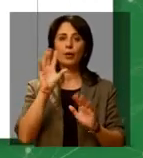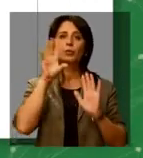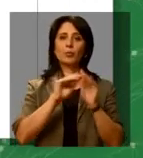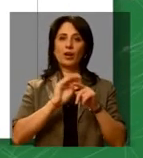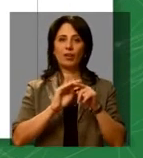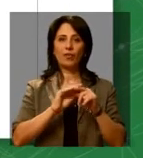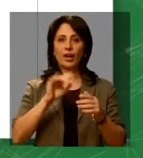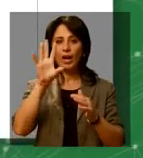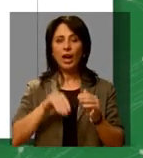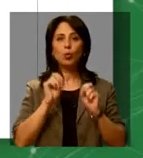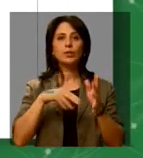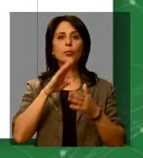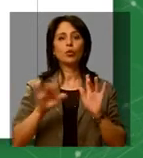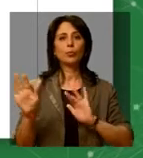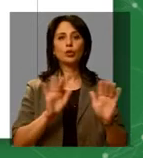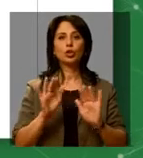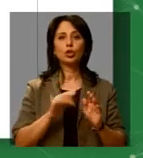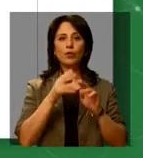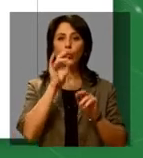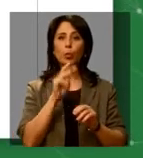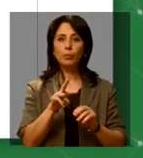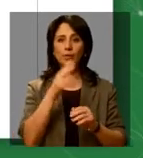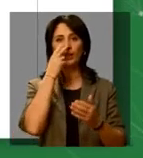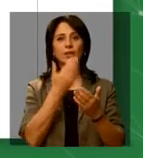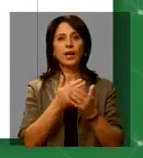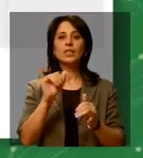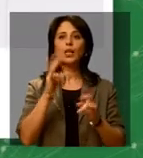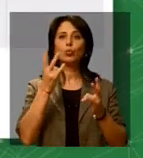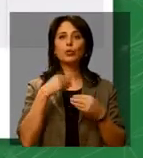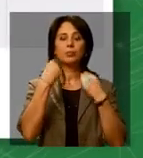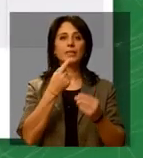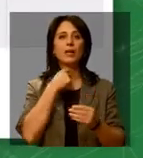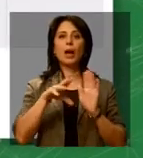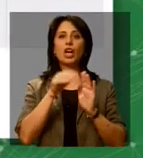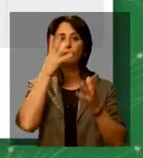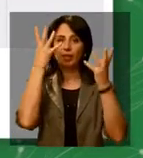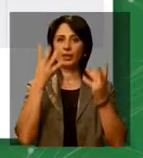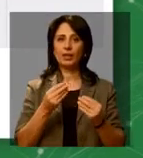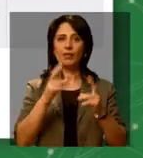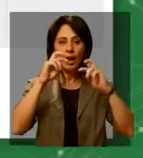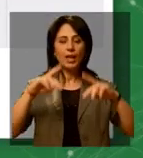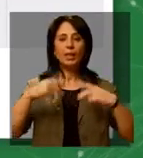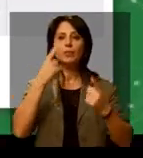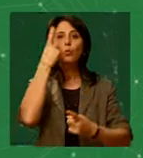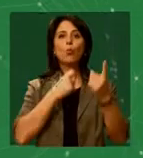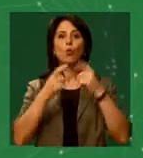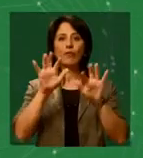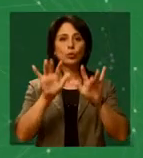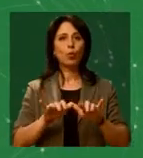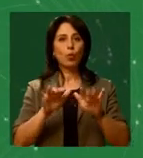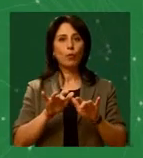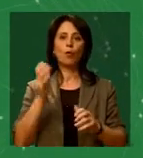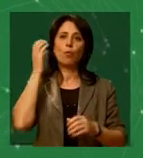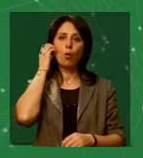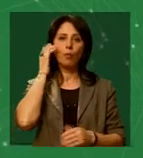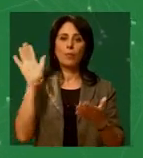ազգանունը, անցիր անվտանգության միջոցները, հարտեզի միջոցով տես, թե որտեղ պիտի քվիարկես ընտրությունների օրը, դու գիր, տվյալները համակարգչի բջջայինի